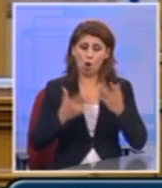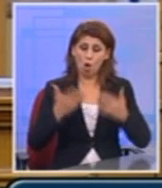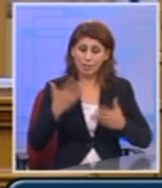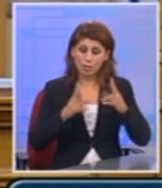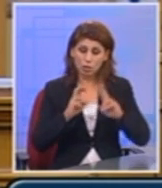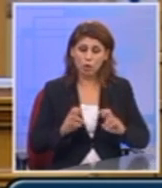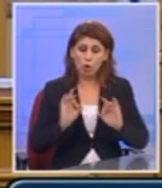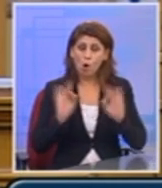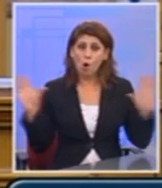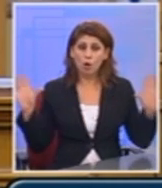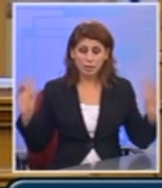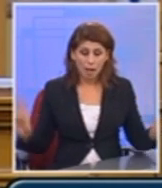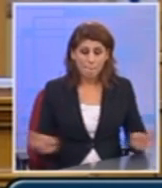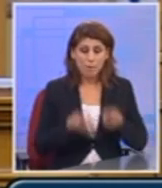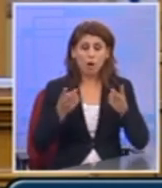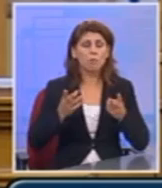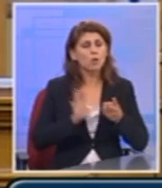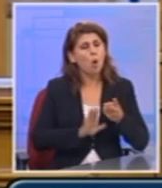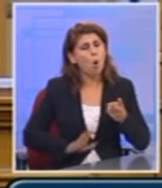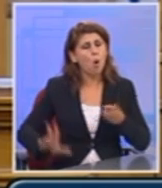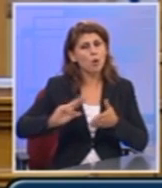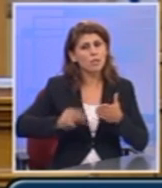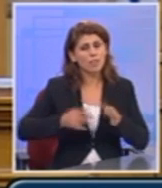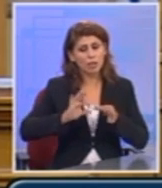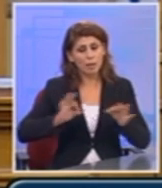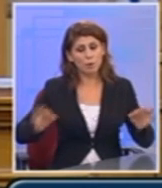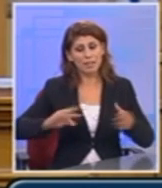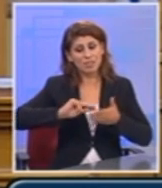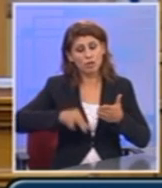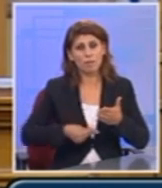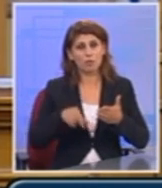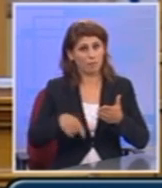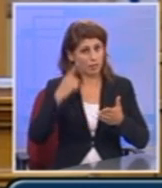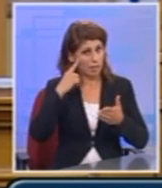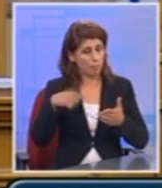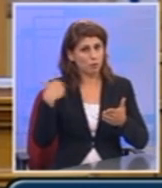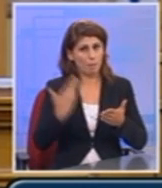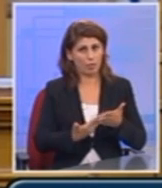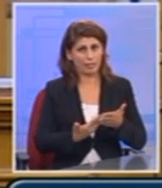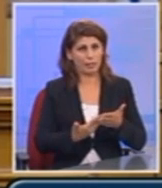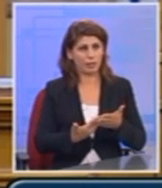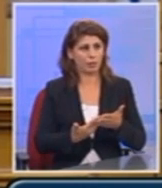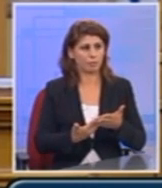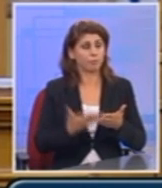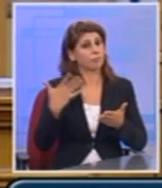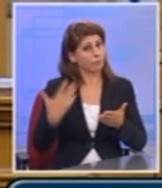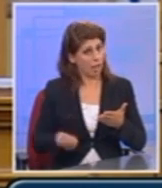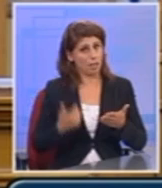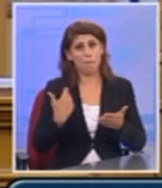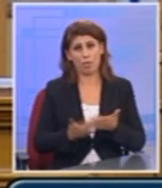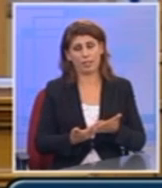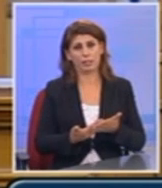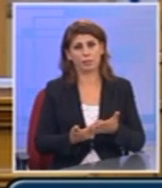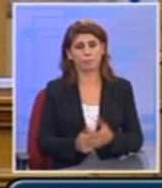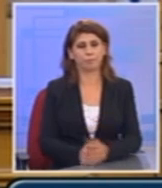πλήρη αποκάλυψη όλων των συμβάσεων και των λεπτομερειών και απ αυτή την άποψη αποδεικνύεται έχει